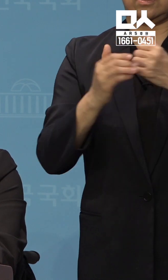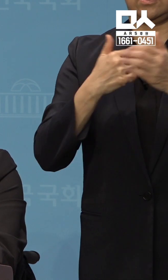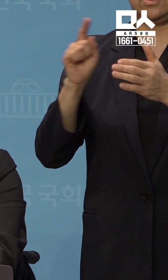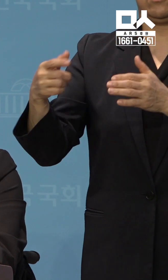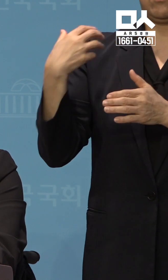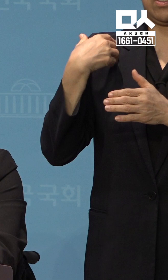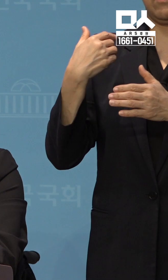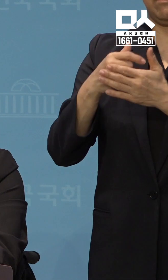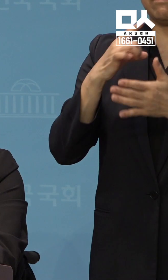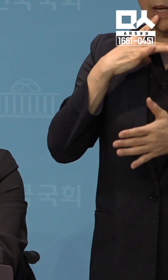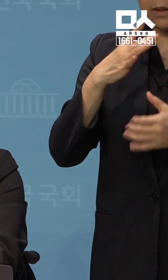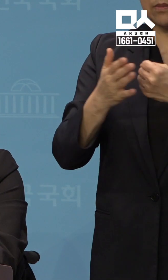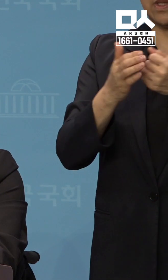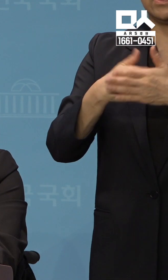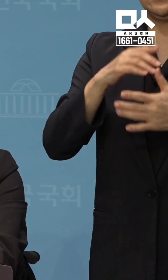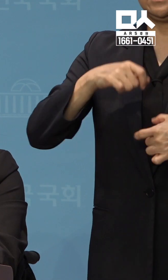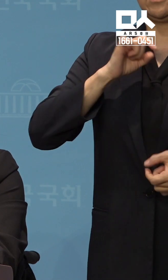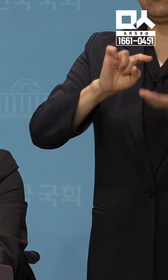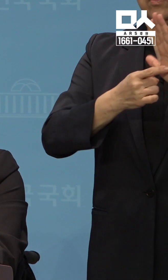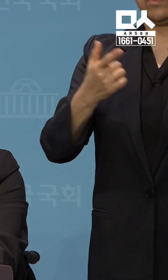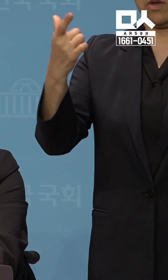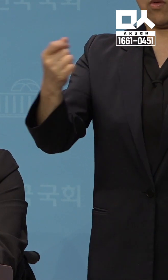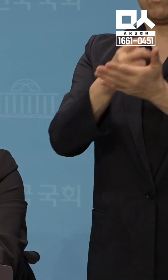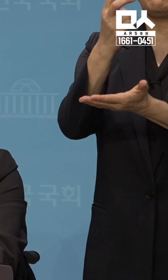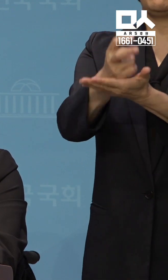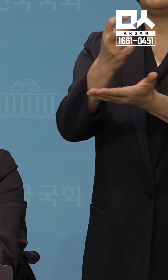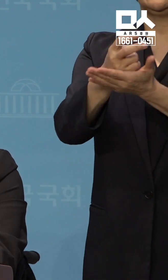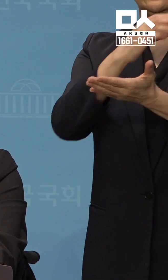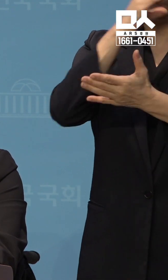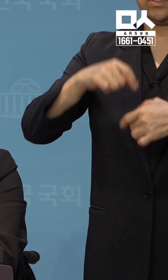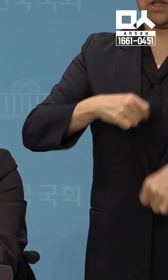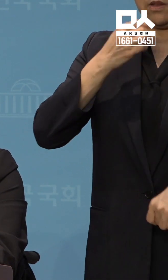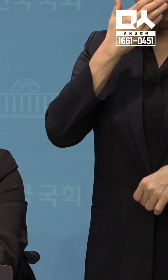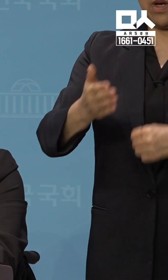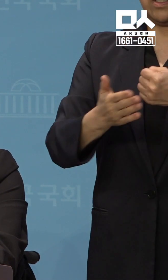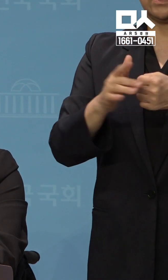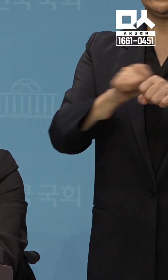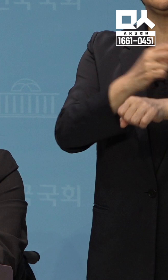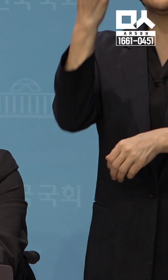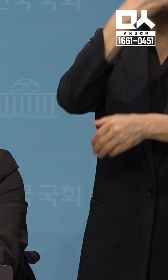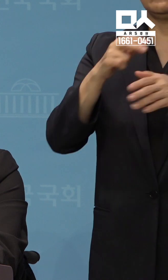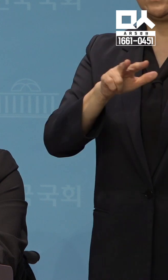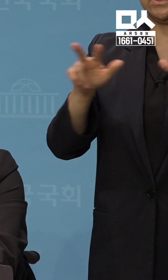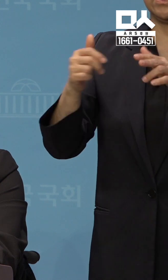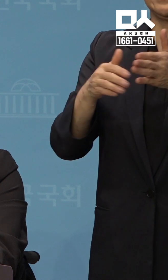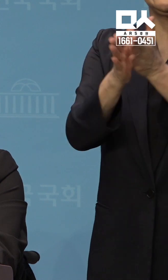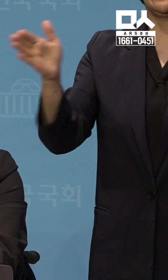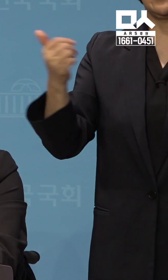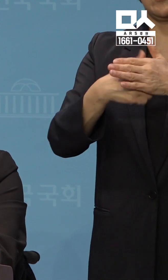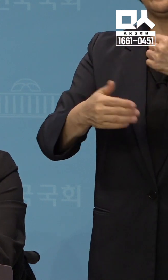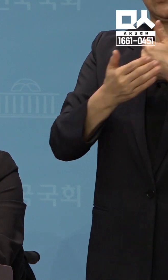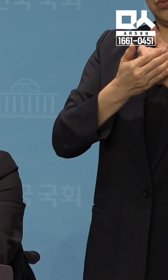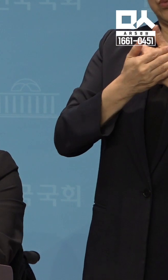생각이 아니라면 진상을 명확히 구명하고 사법정의를 바로세울 수 있도록 특검 실시에 협조하기